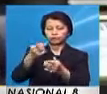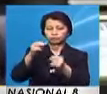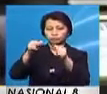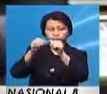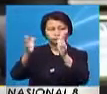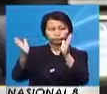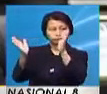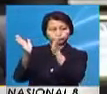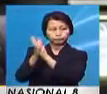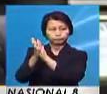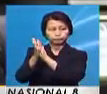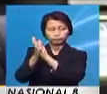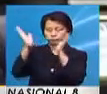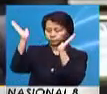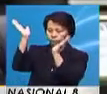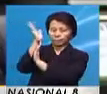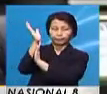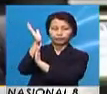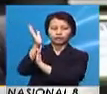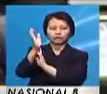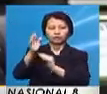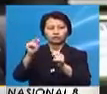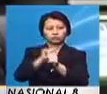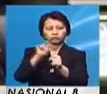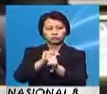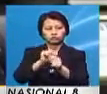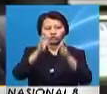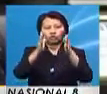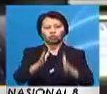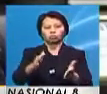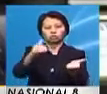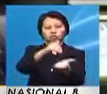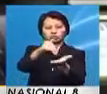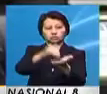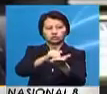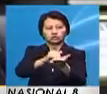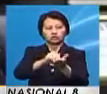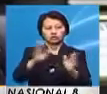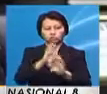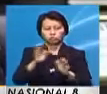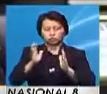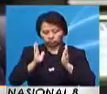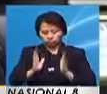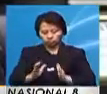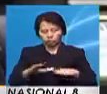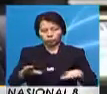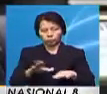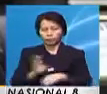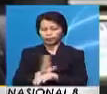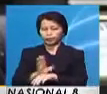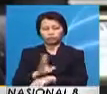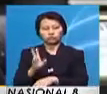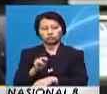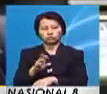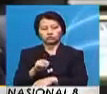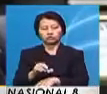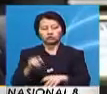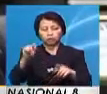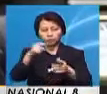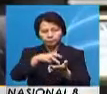pakai apa ni runner dan sebagainya. Bukan orang yang buat perniagaan lesen tu, dia